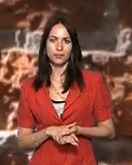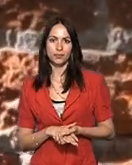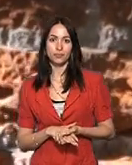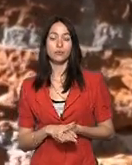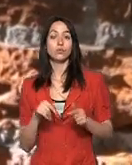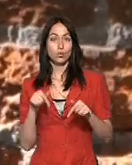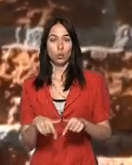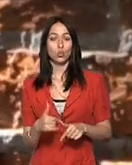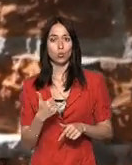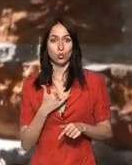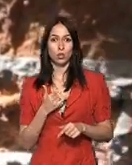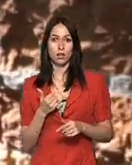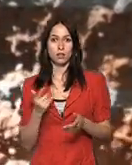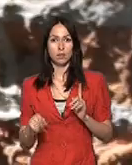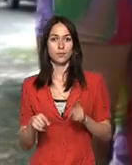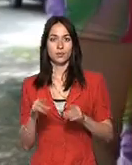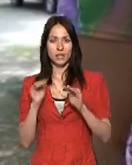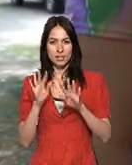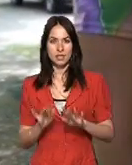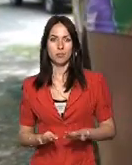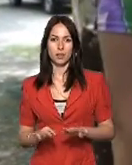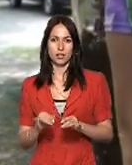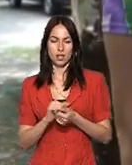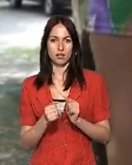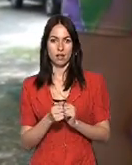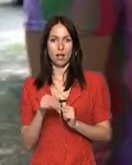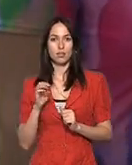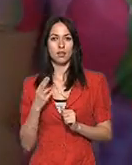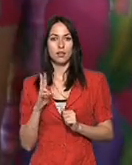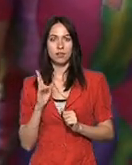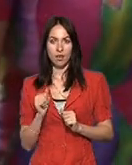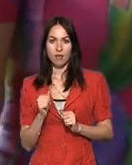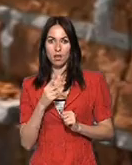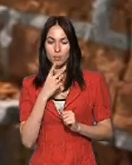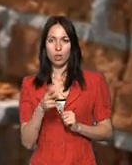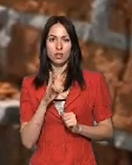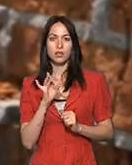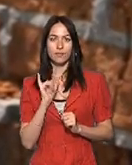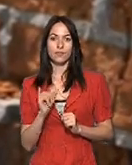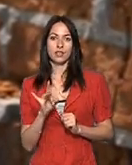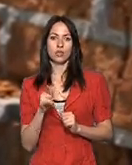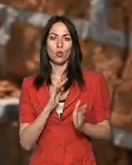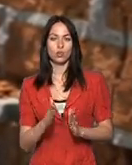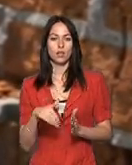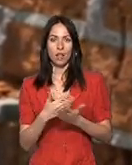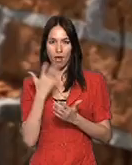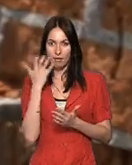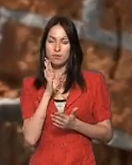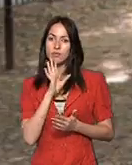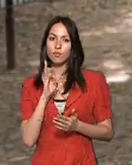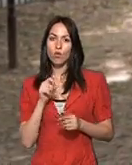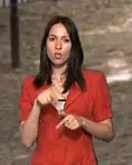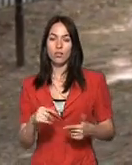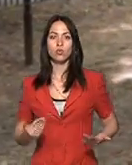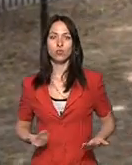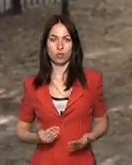Ну, ось тут у нас час від часу сипляться цеглинки. Тетяна Растигай показує двір гуртожитку для незрячих. Вона тут мешкає 19